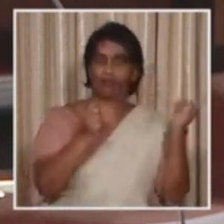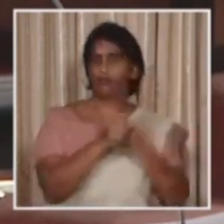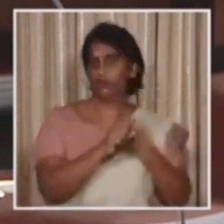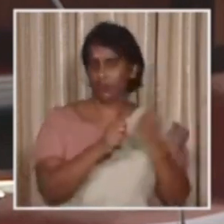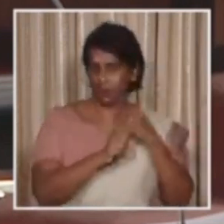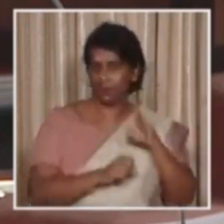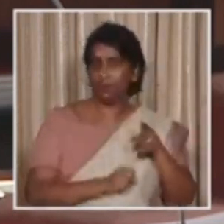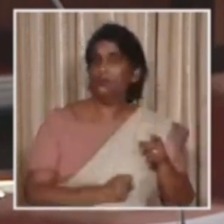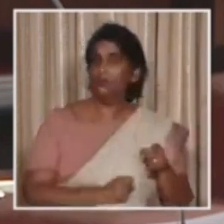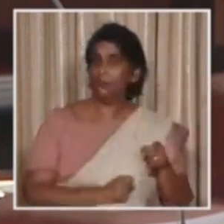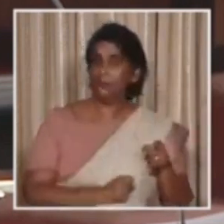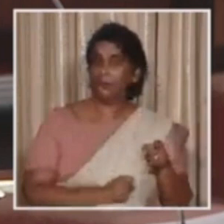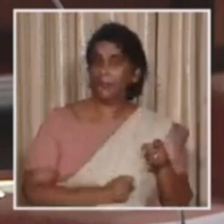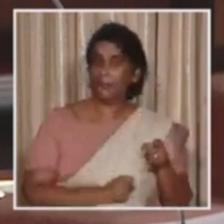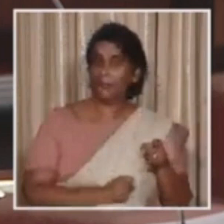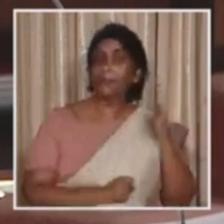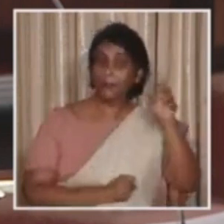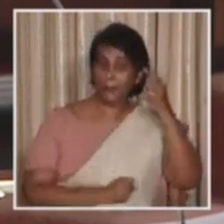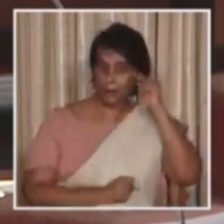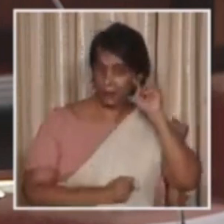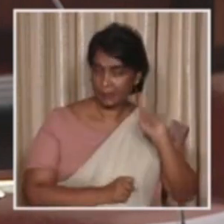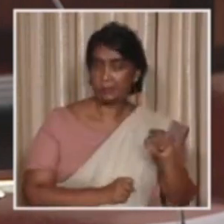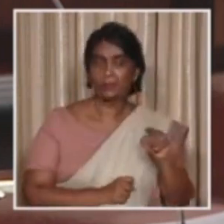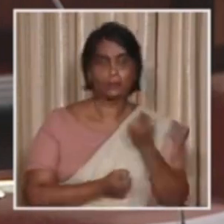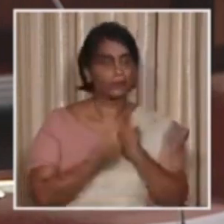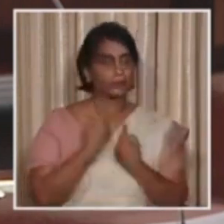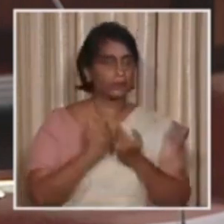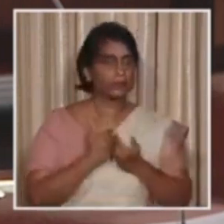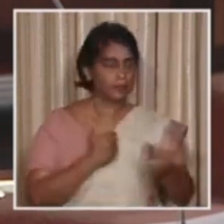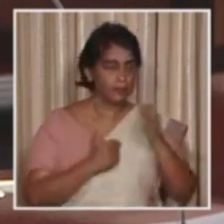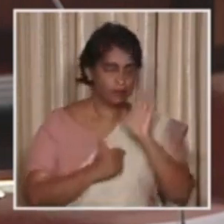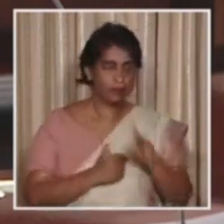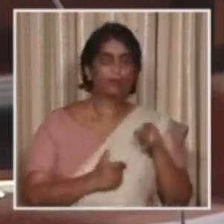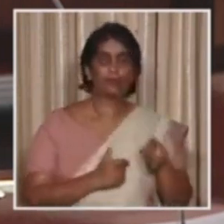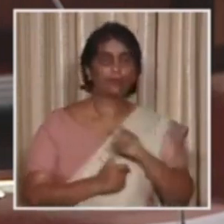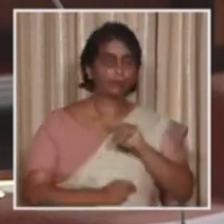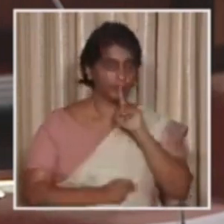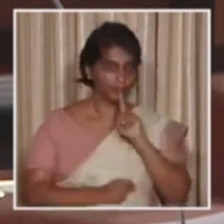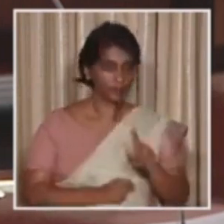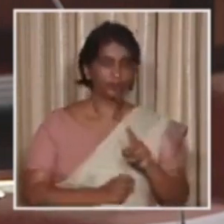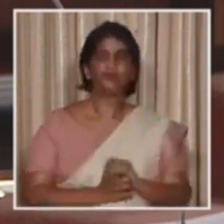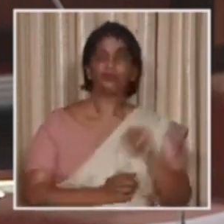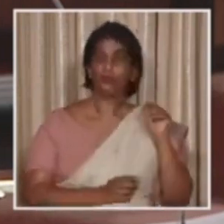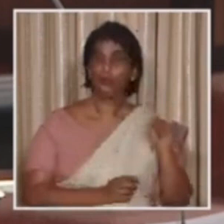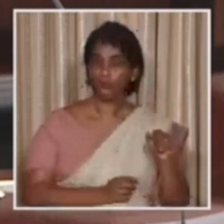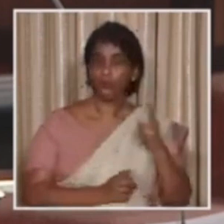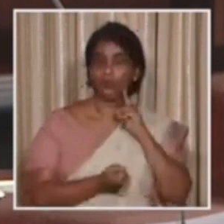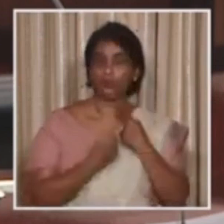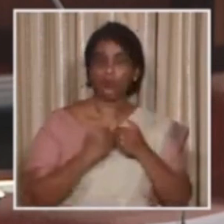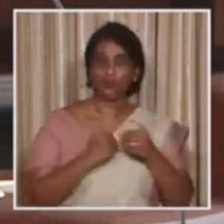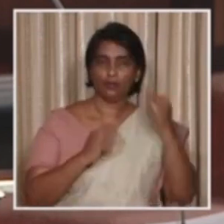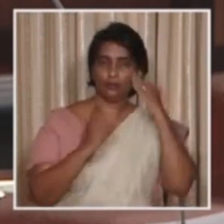அவர்களுக்கான விசாரணைகள் நடைபெற்றதாக காட்டிக்கொண்டாலும் கூட இந்த விசாரணைகளில் என்ன